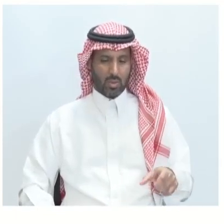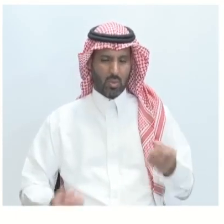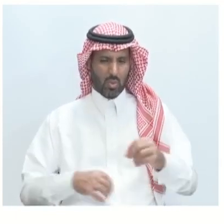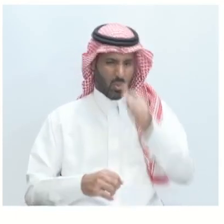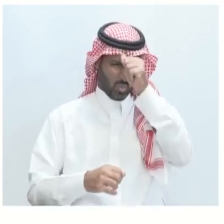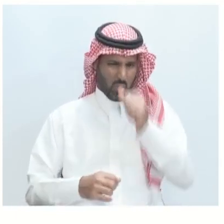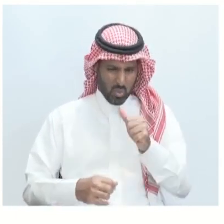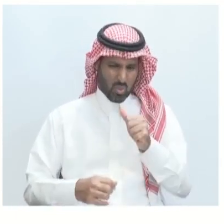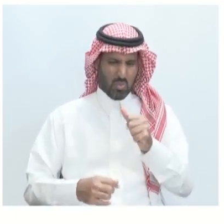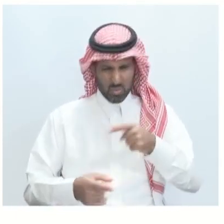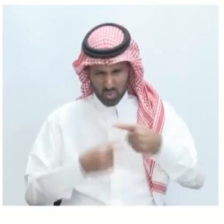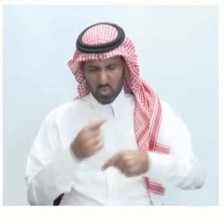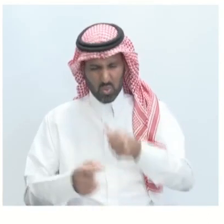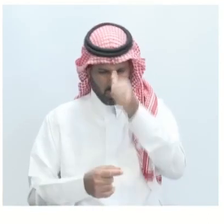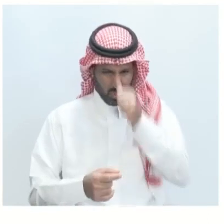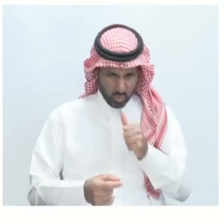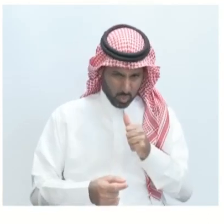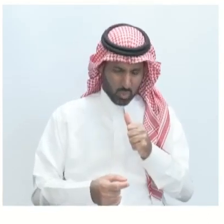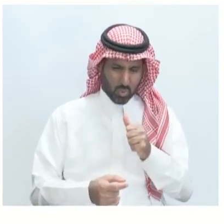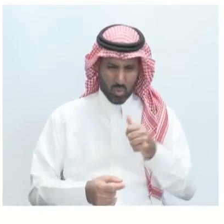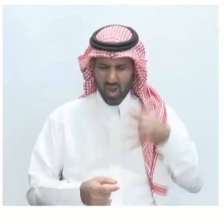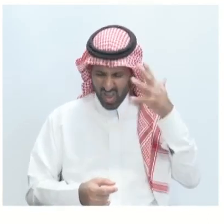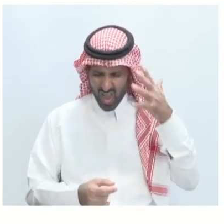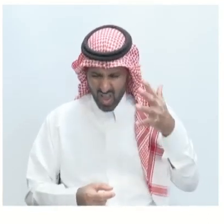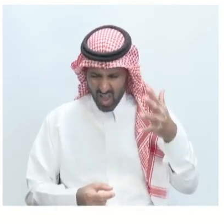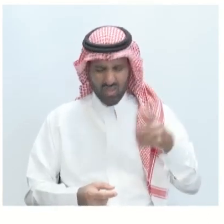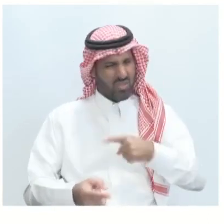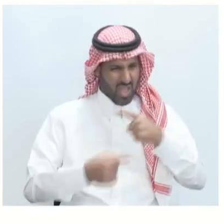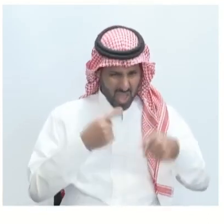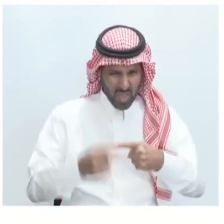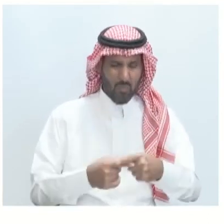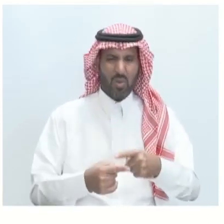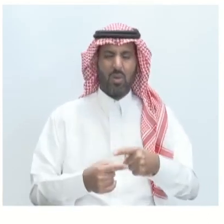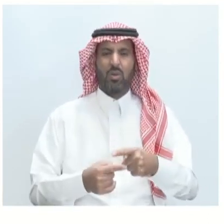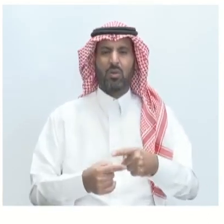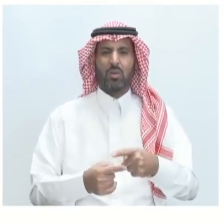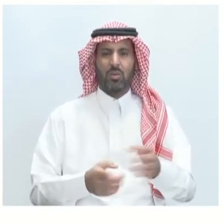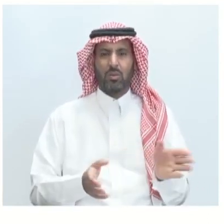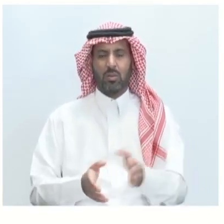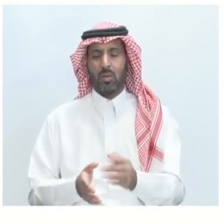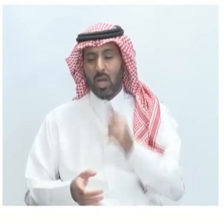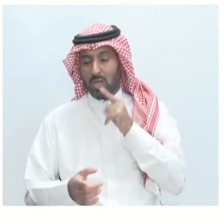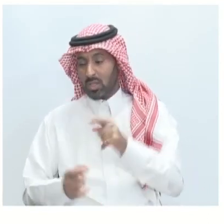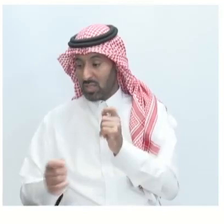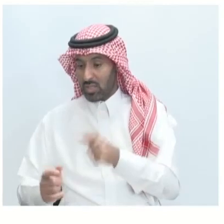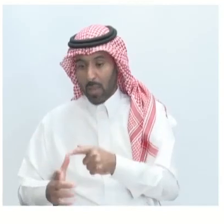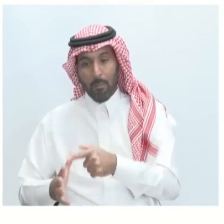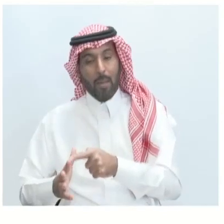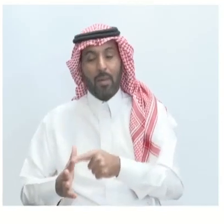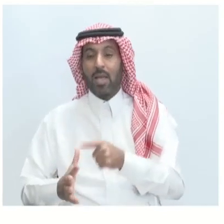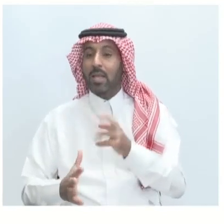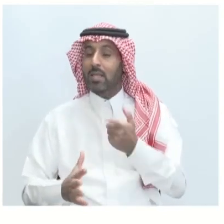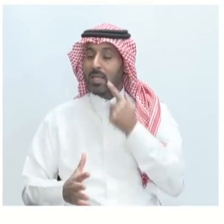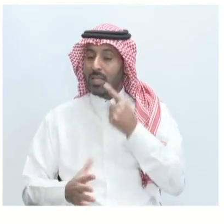الغضب مستمر الغضب التوتر ابنائي وبناتي الطلاب لدى احمد بصوره مستمره ادى ذلك الى اصابته